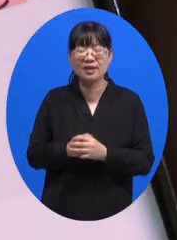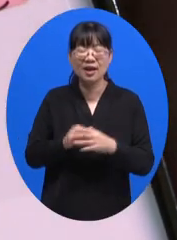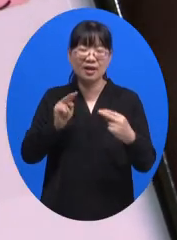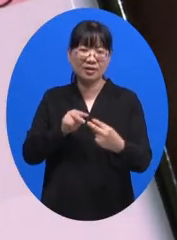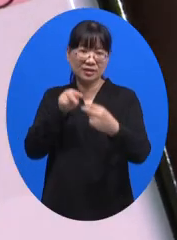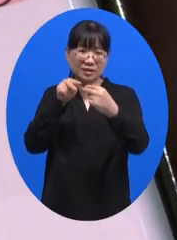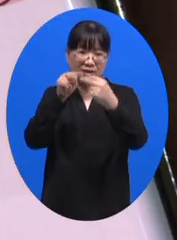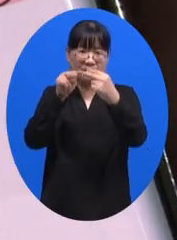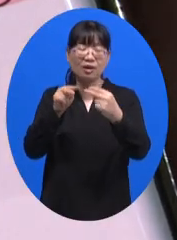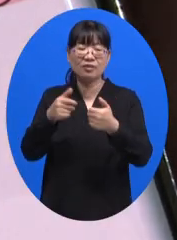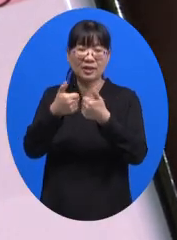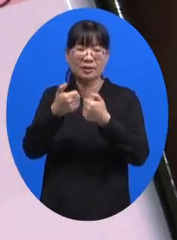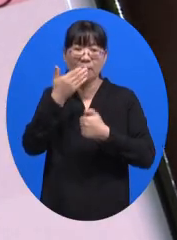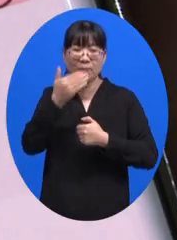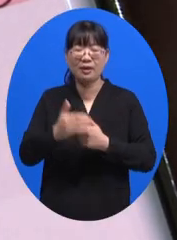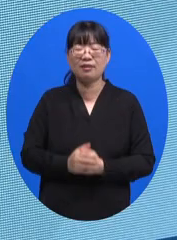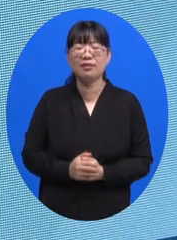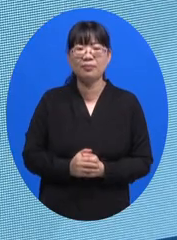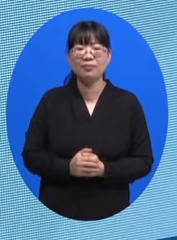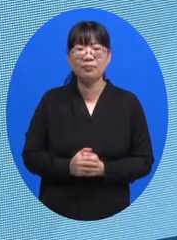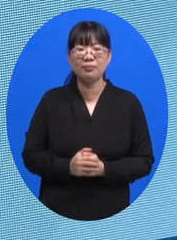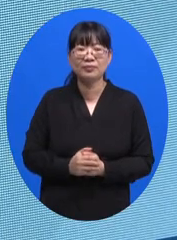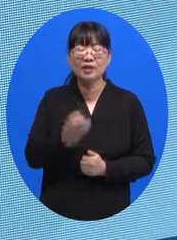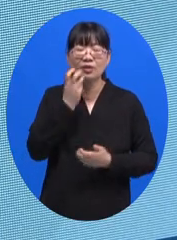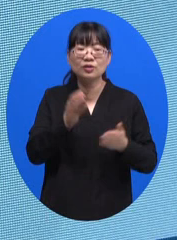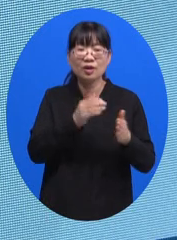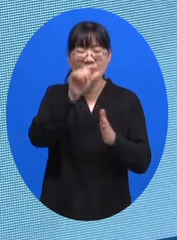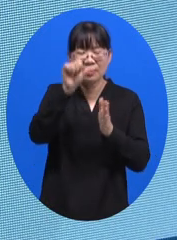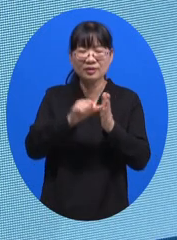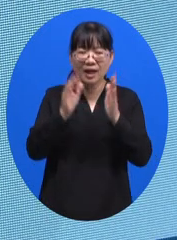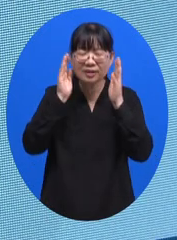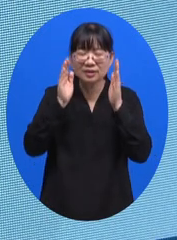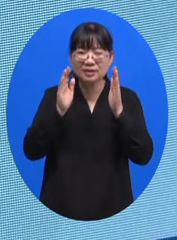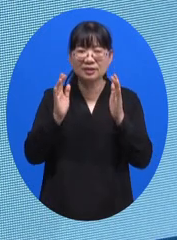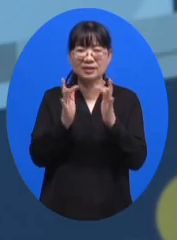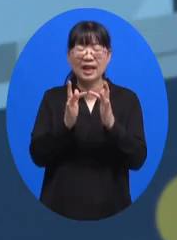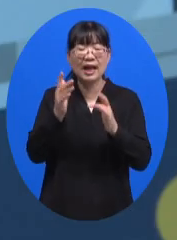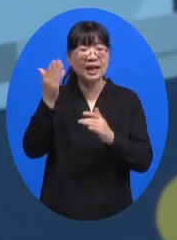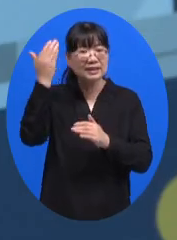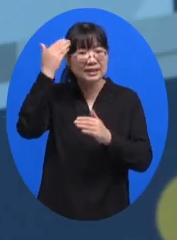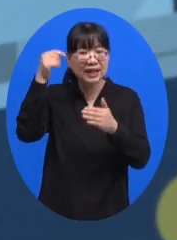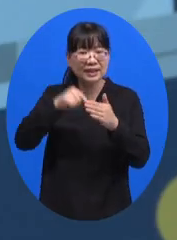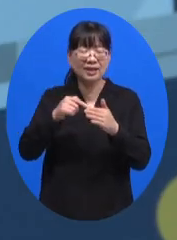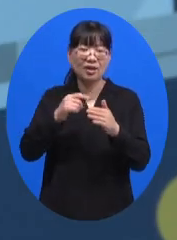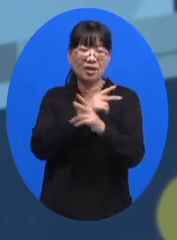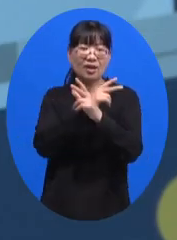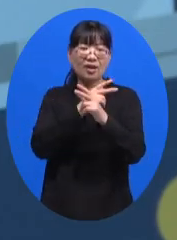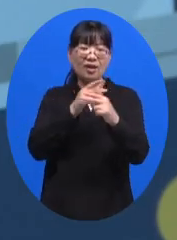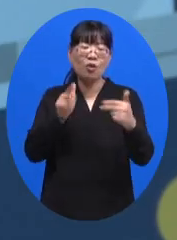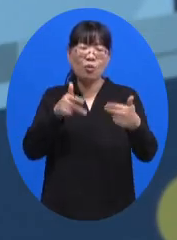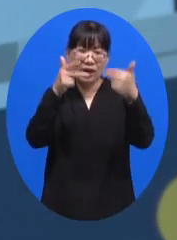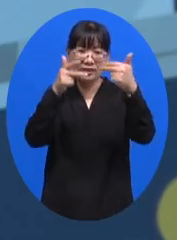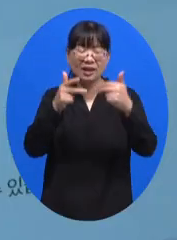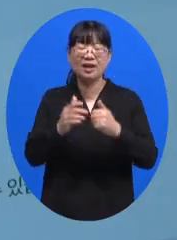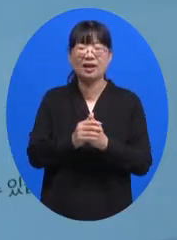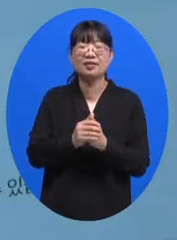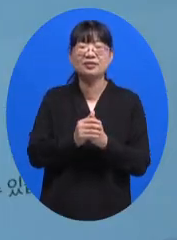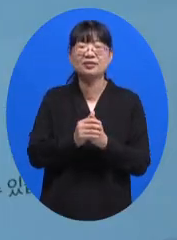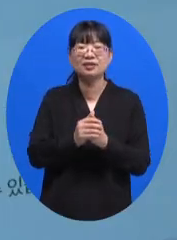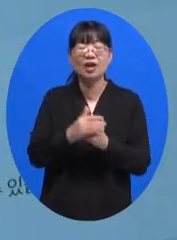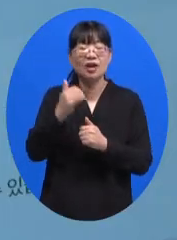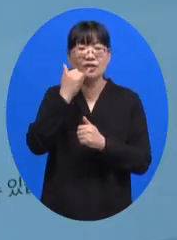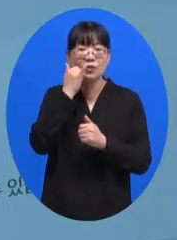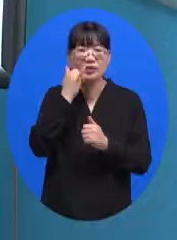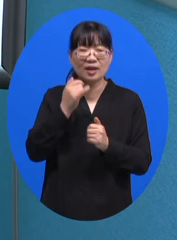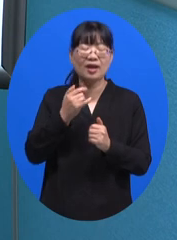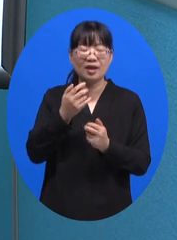대면 상담도 받을 수 있습니다. 또 경기도 평생학습 포털 지식 내 화상 상담 서비스로 접속해 이용하셔도